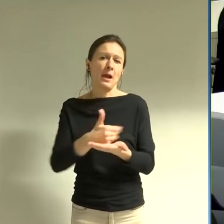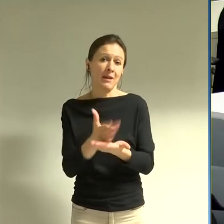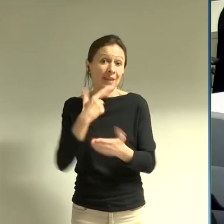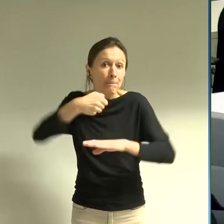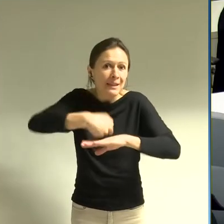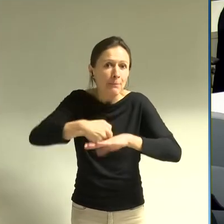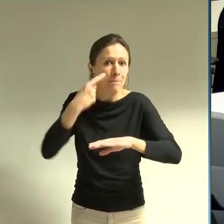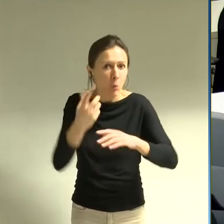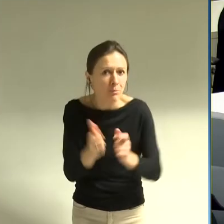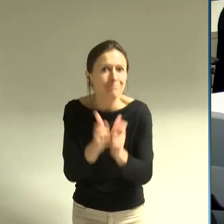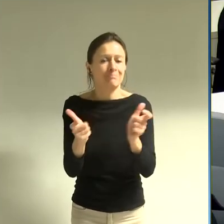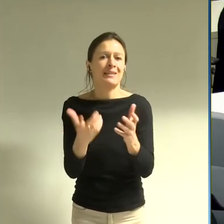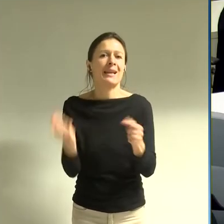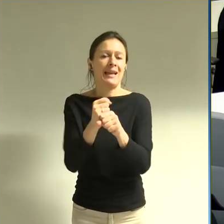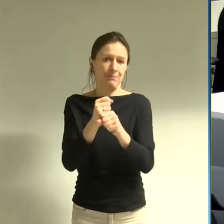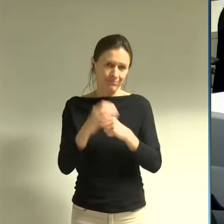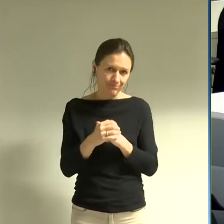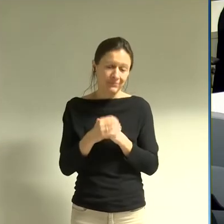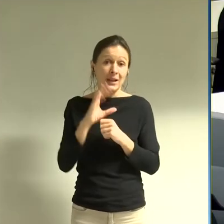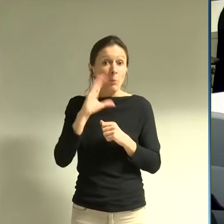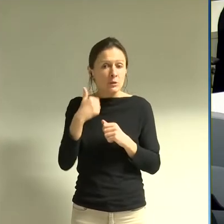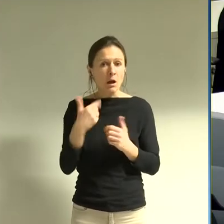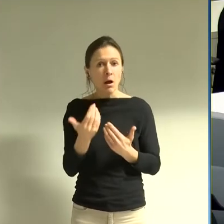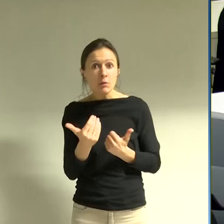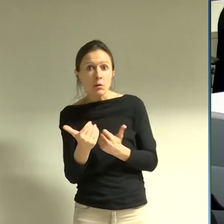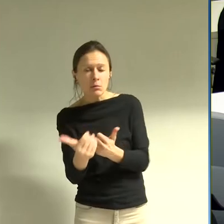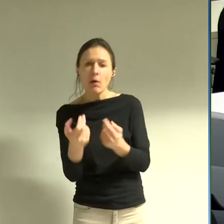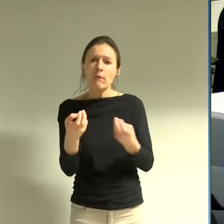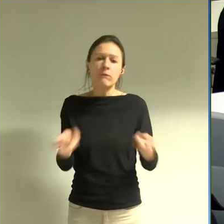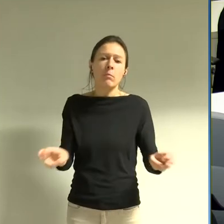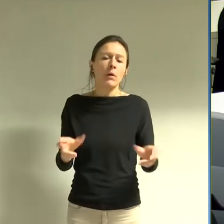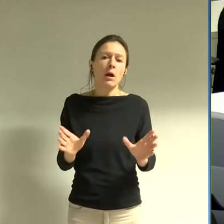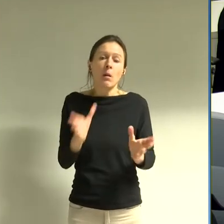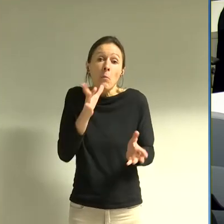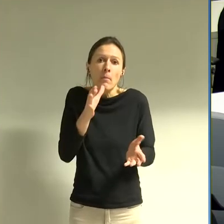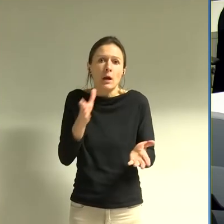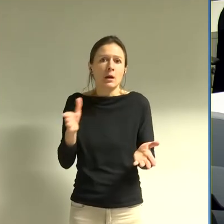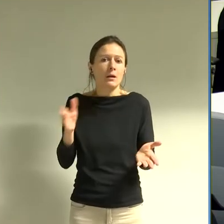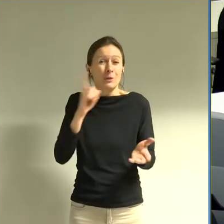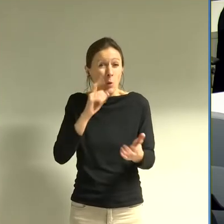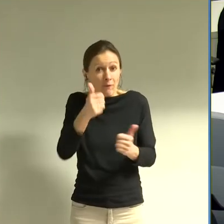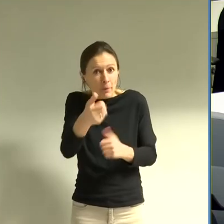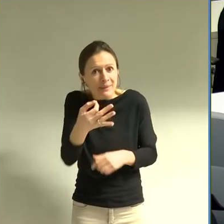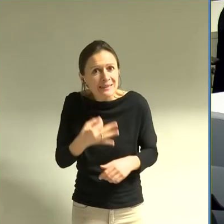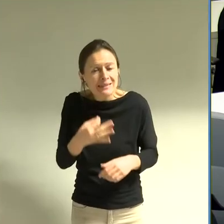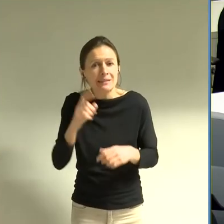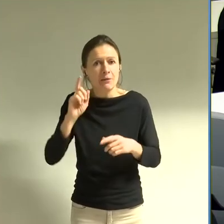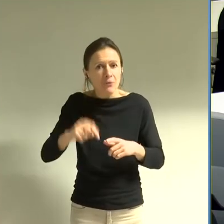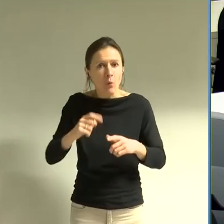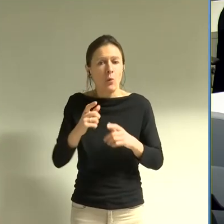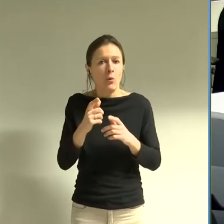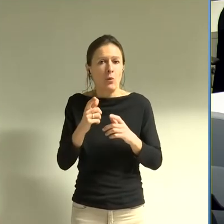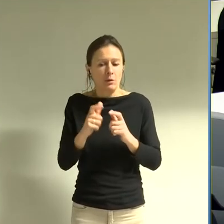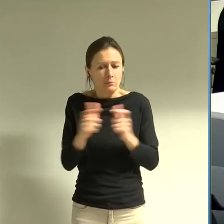pour le capital de démarrage donc on ne souhaite pas attendre ne peut pas attendre tout simplement parce que vous l'avez dit vous-même l'objectif c'est classique soit une